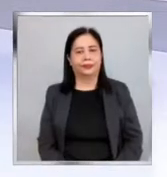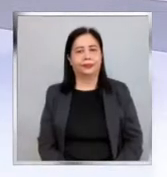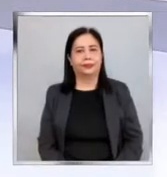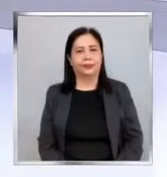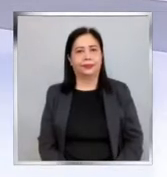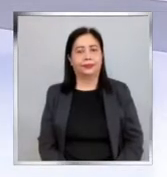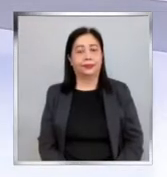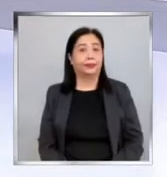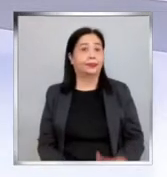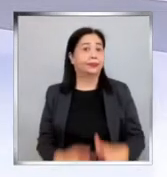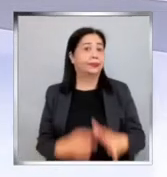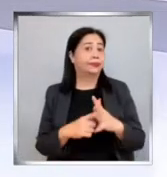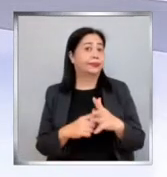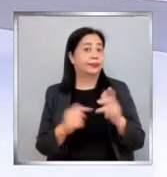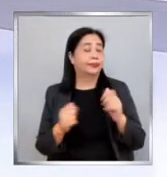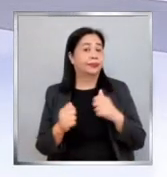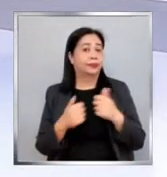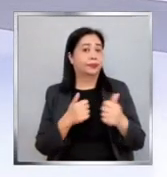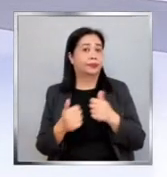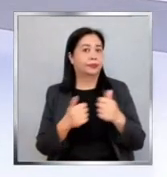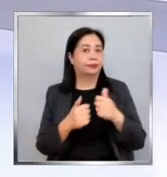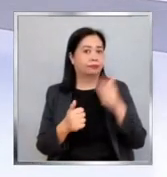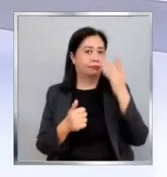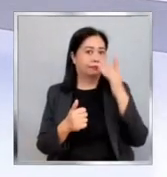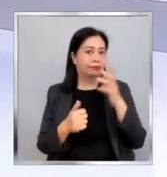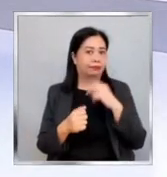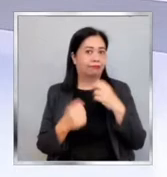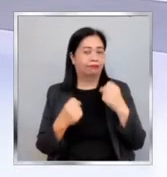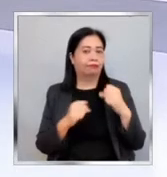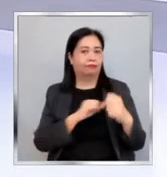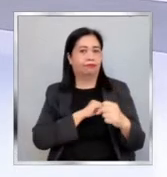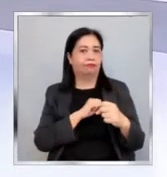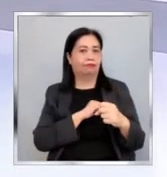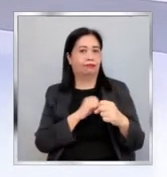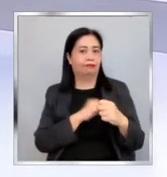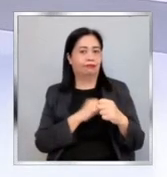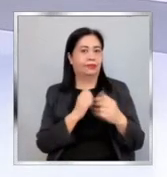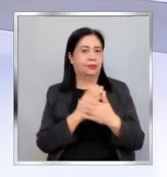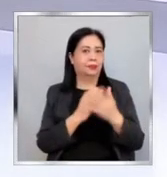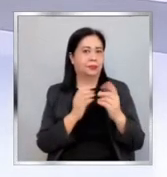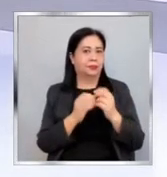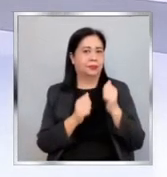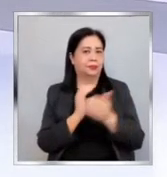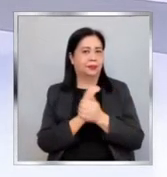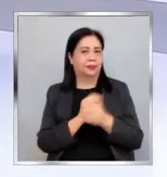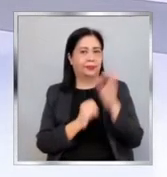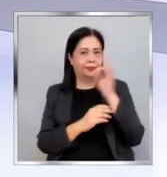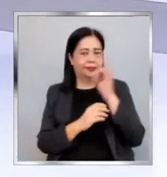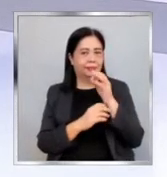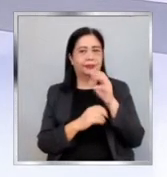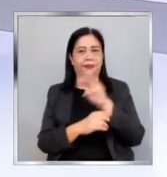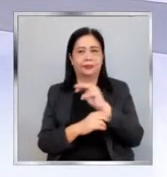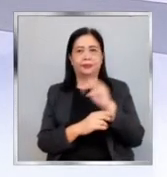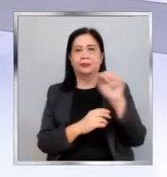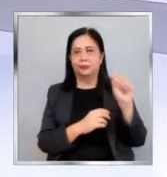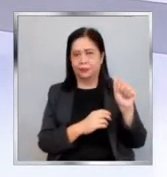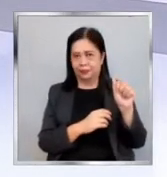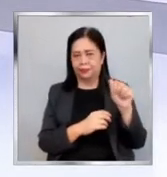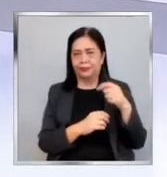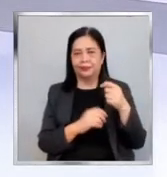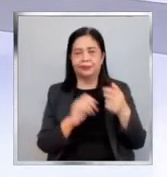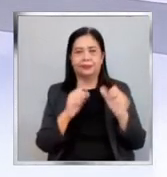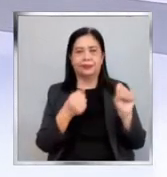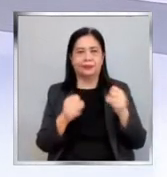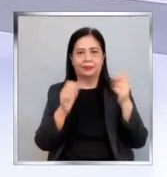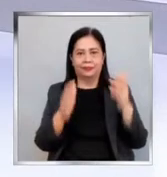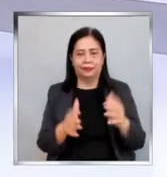Mag-uumpisa na ang tagisa ng galing at tibay ng loob na ilan sa pinakamahuhusay na Pinoy Mixed Martial Arts o MMA athletes. Yan